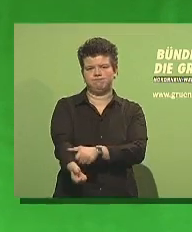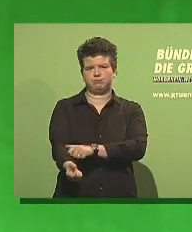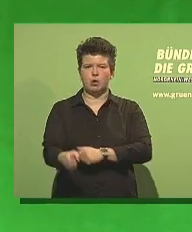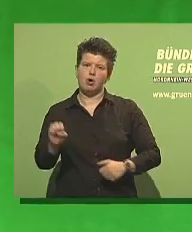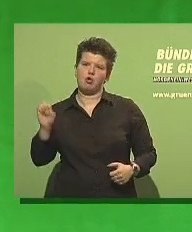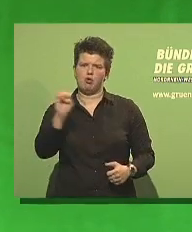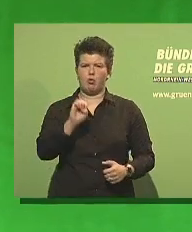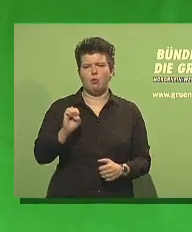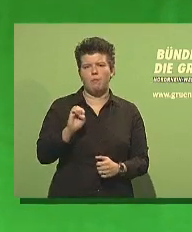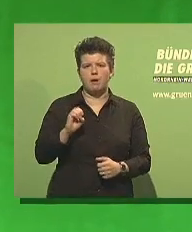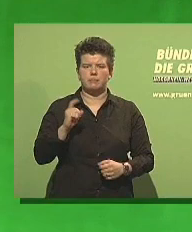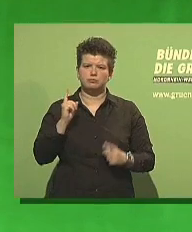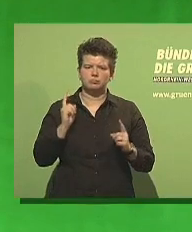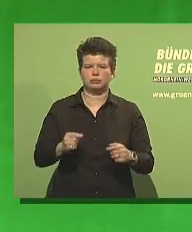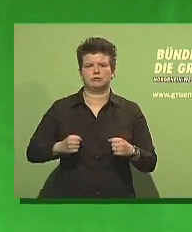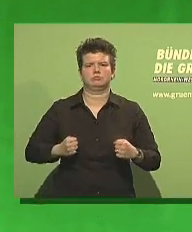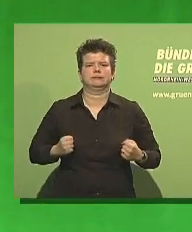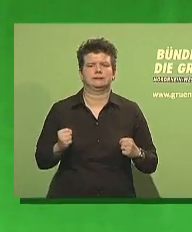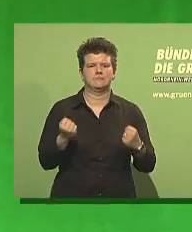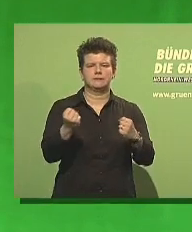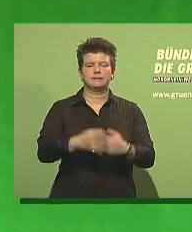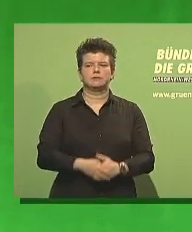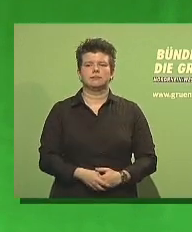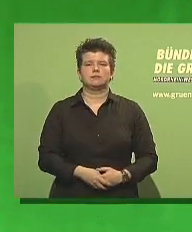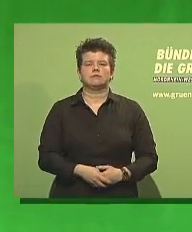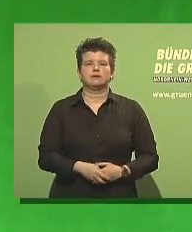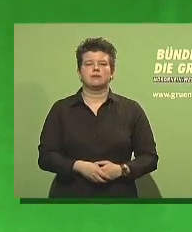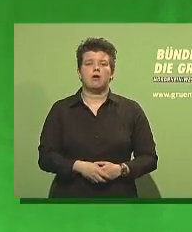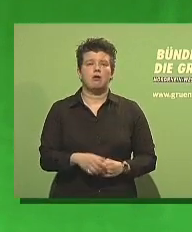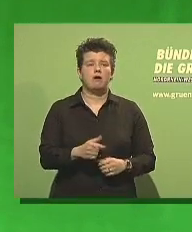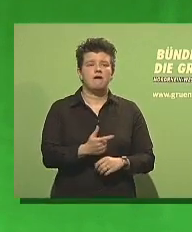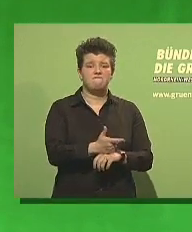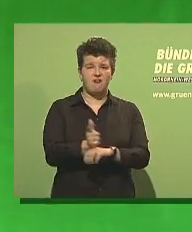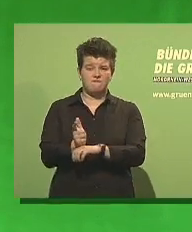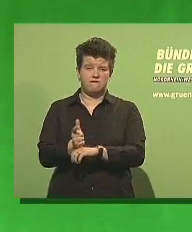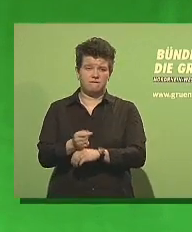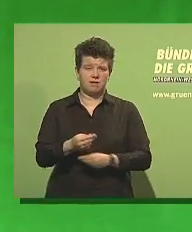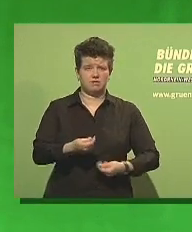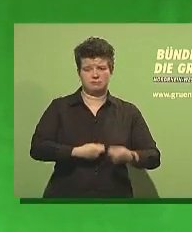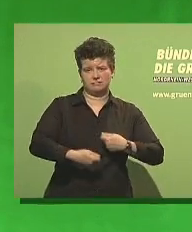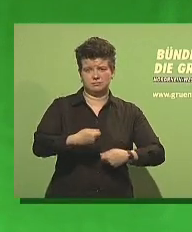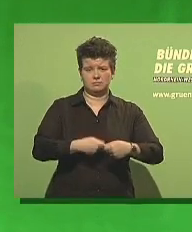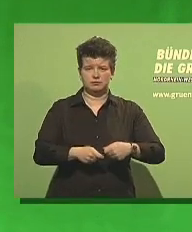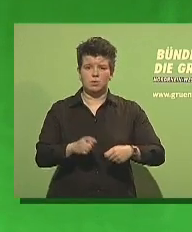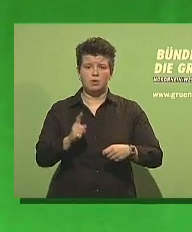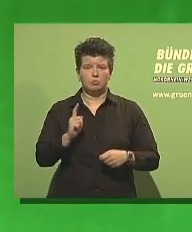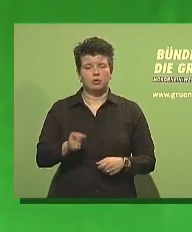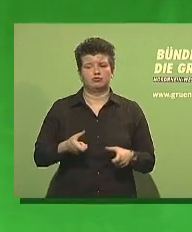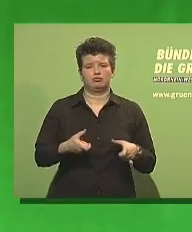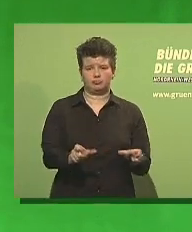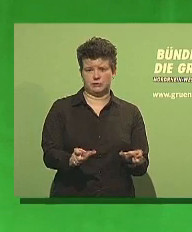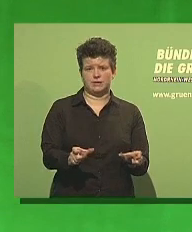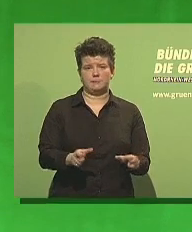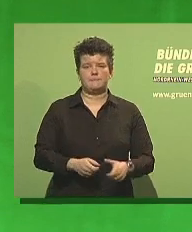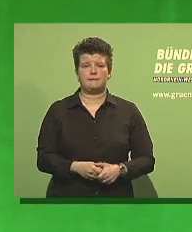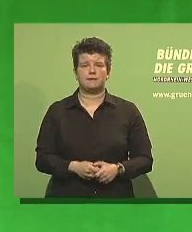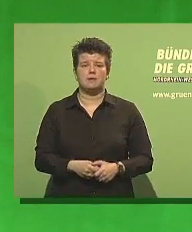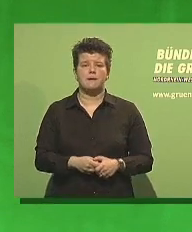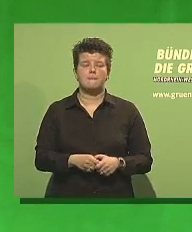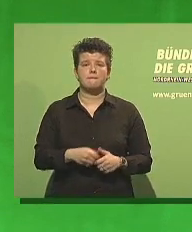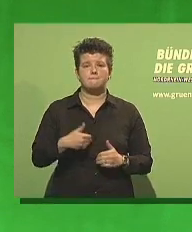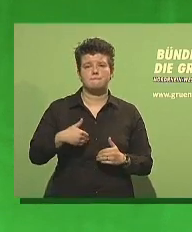Globalisierung. Wir brauchen eine Absage an den Waffenhandel und es geht um mehr internationale